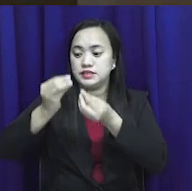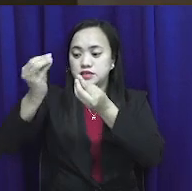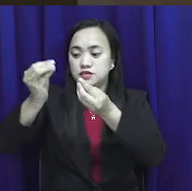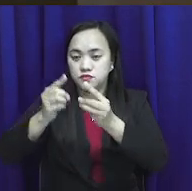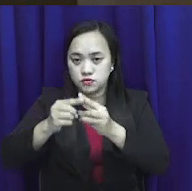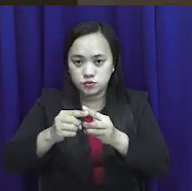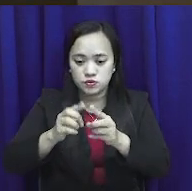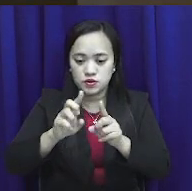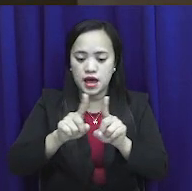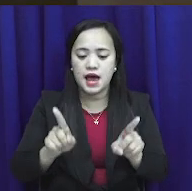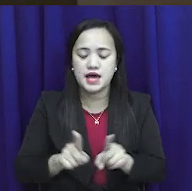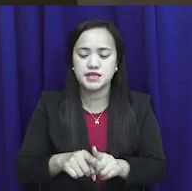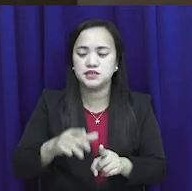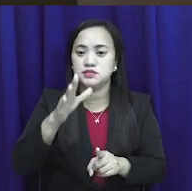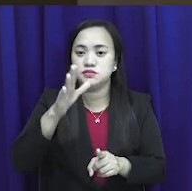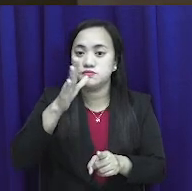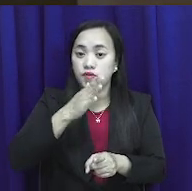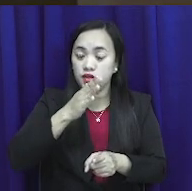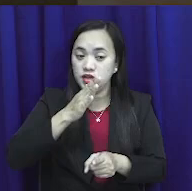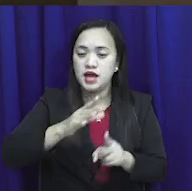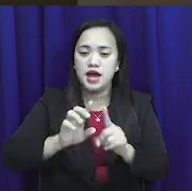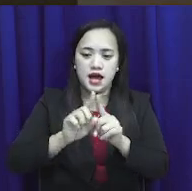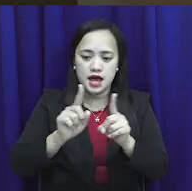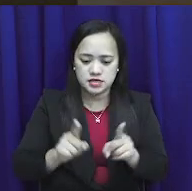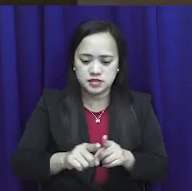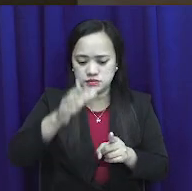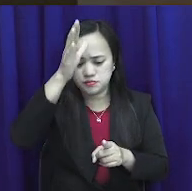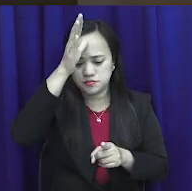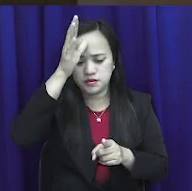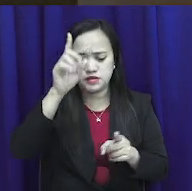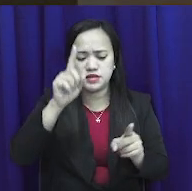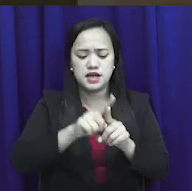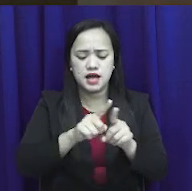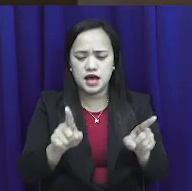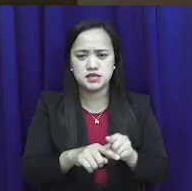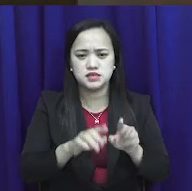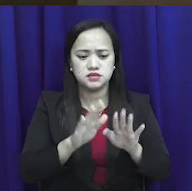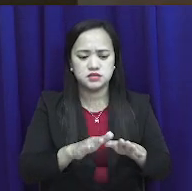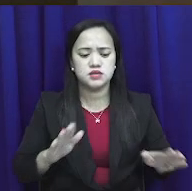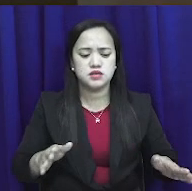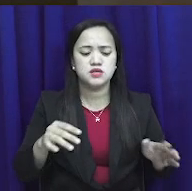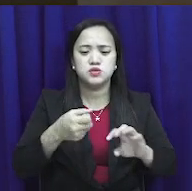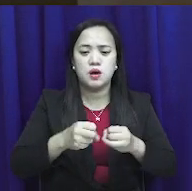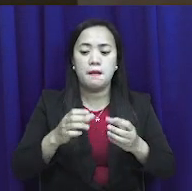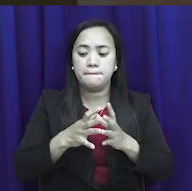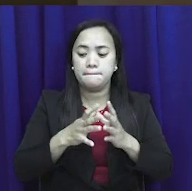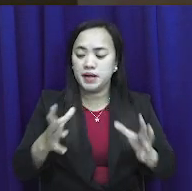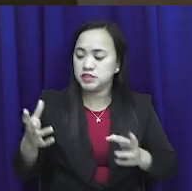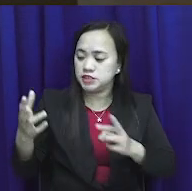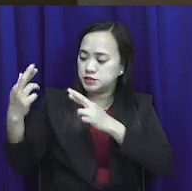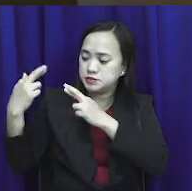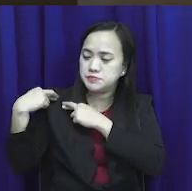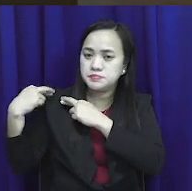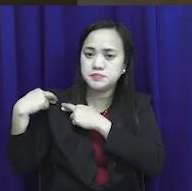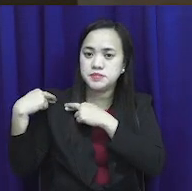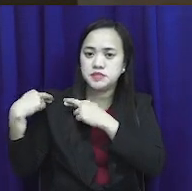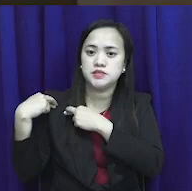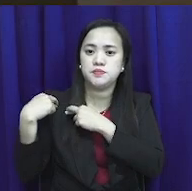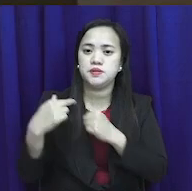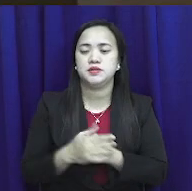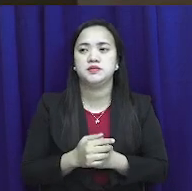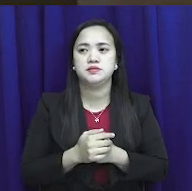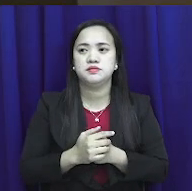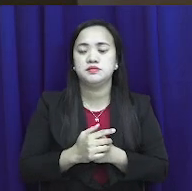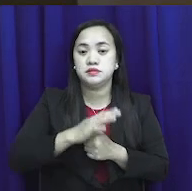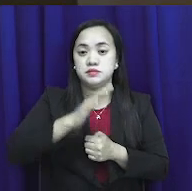tatay bilang nanay Sabi k nga eh isa Yan yung pagiging tatay na lang mas mabigat ang trabaho natin kaya sa tatrabahuhin ang